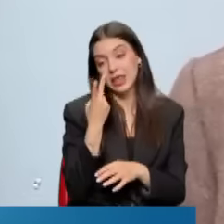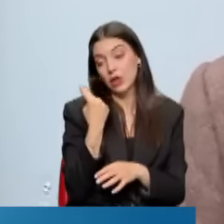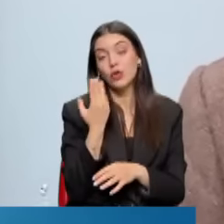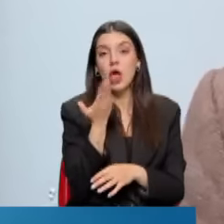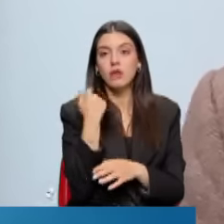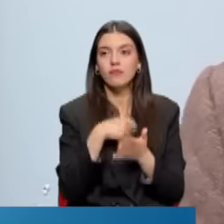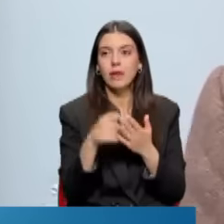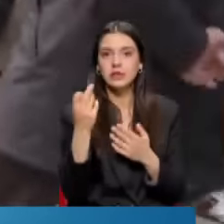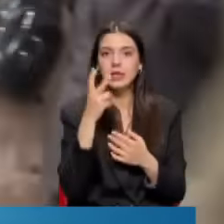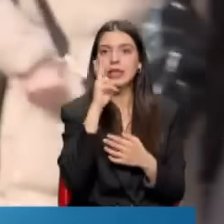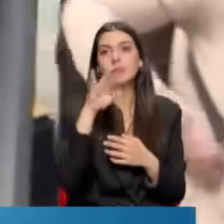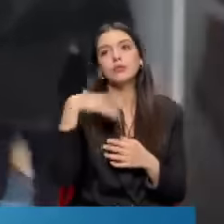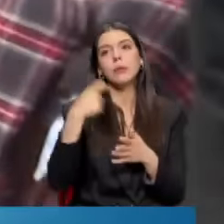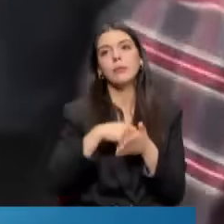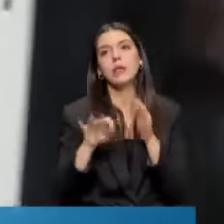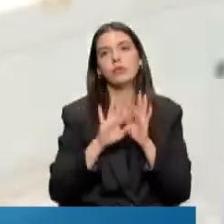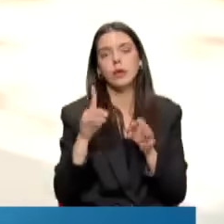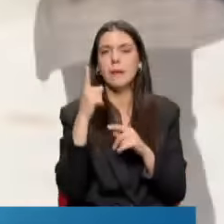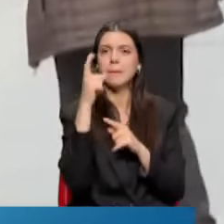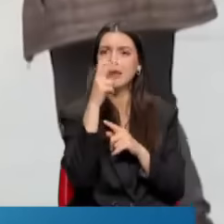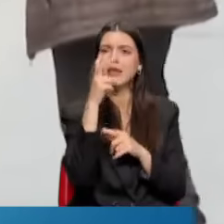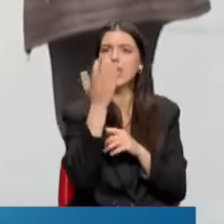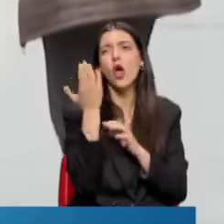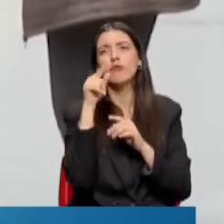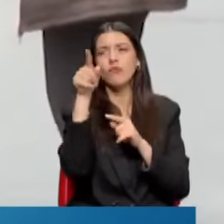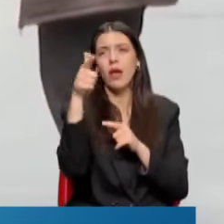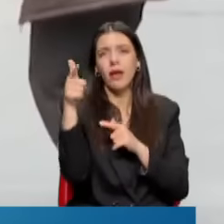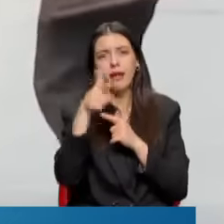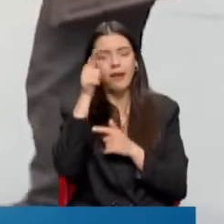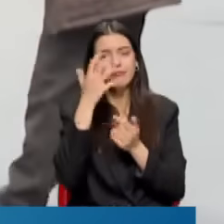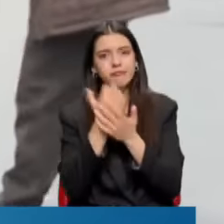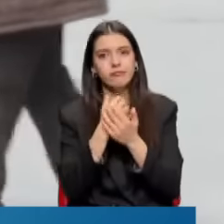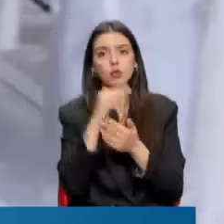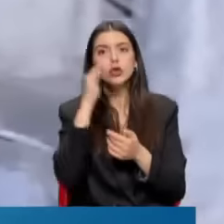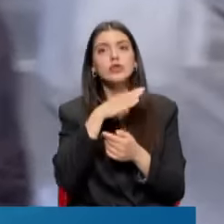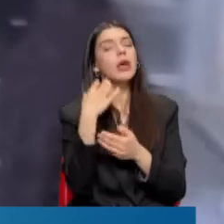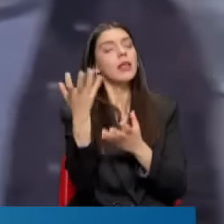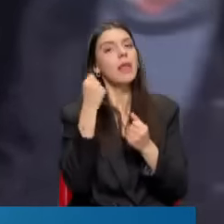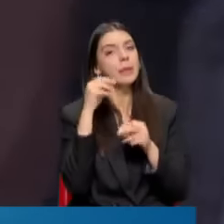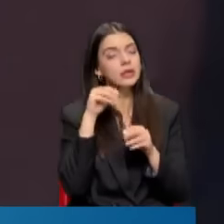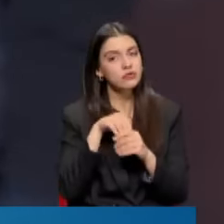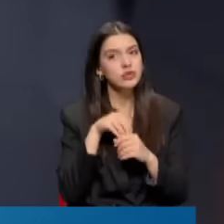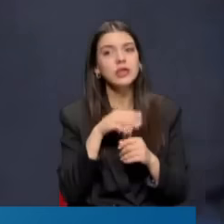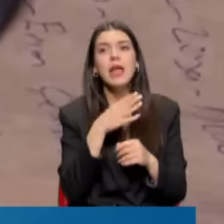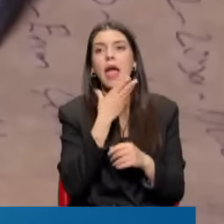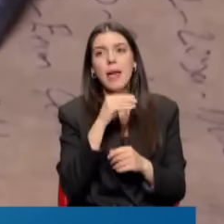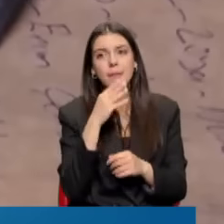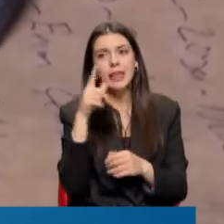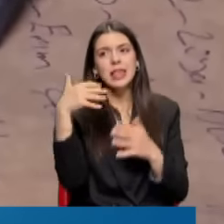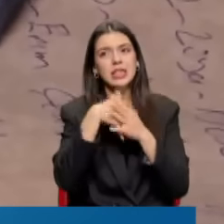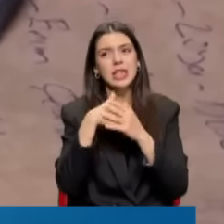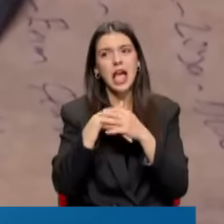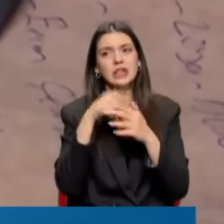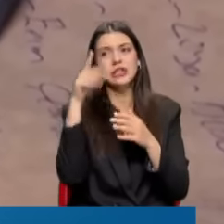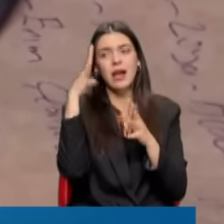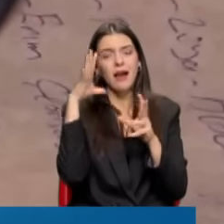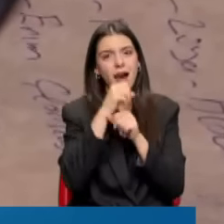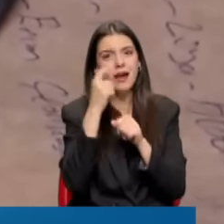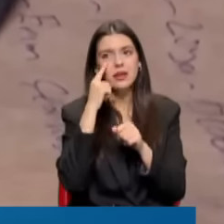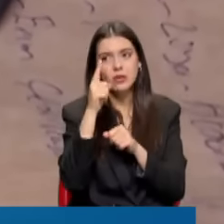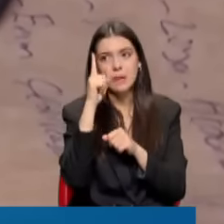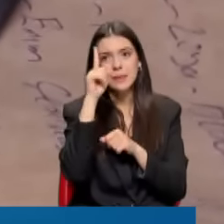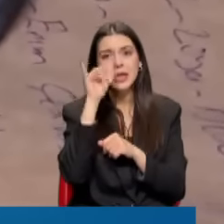İki gün sonra maaş gidiyor bu görüntüler birkaç ay öncesinden ucuz et alabilmek için emekli Dar gelirli gecenin karanlığında gelip sıraya giriyor 1